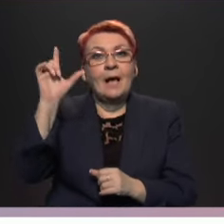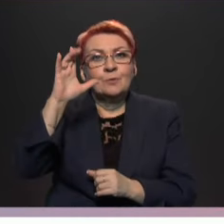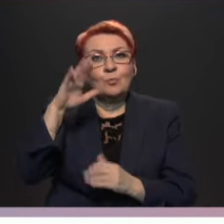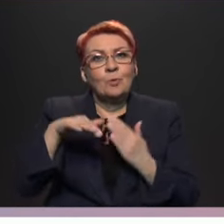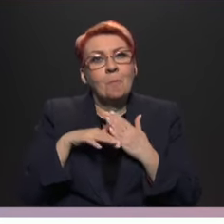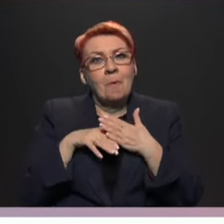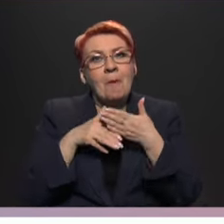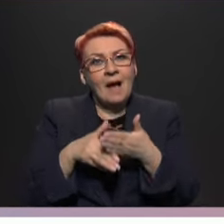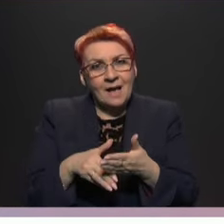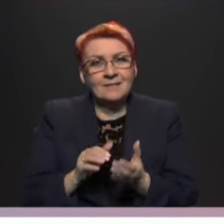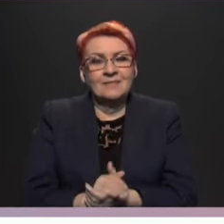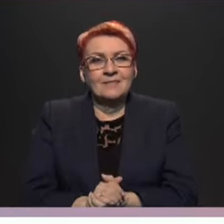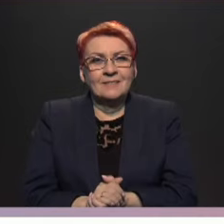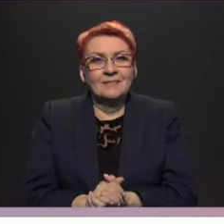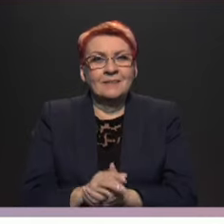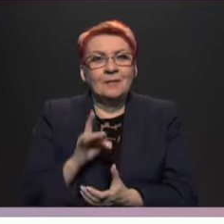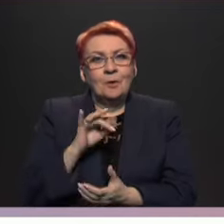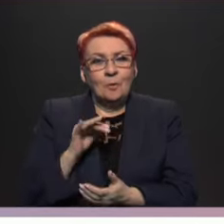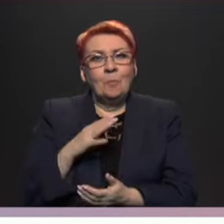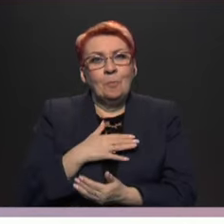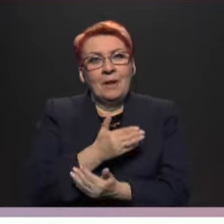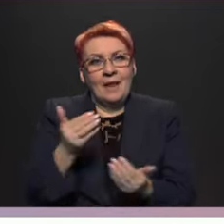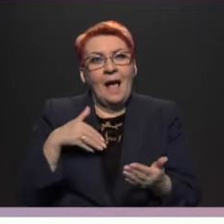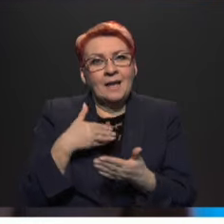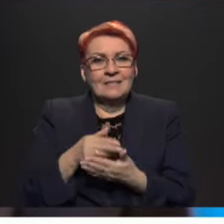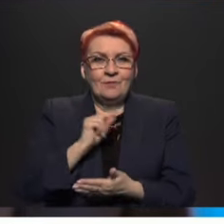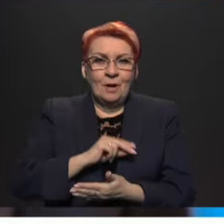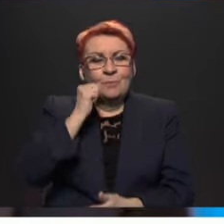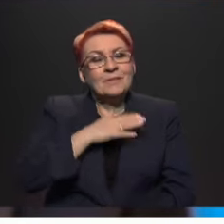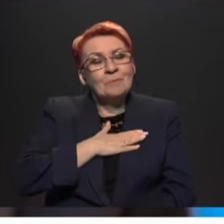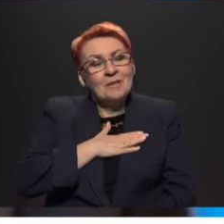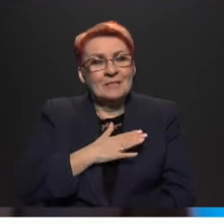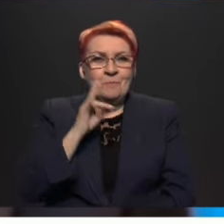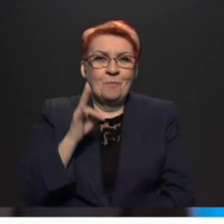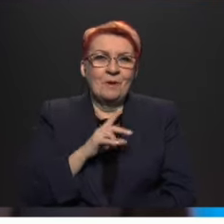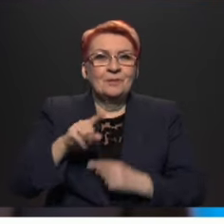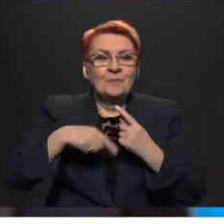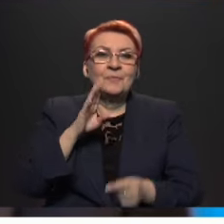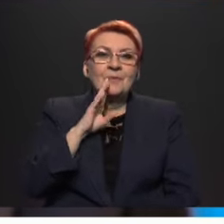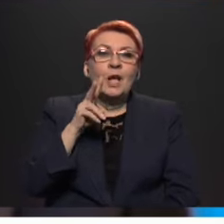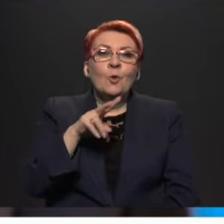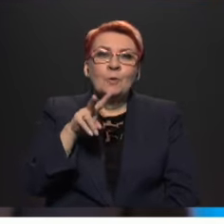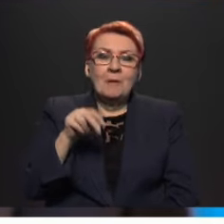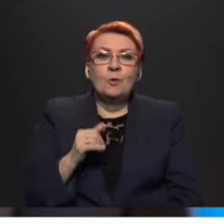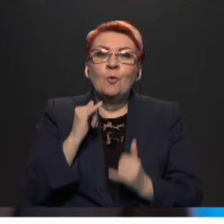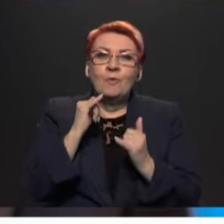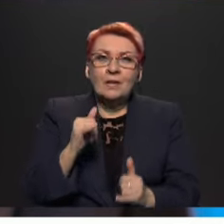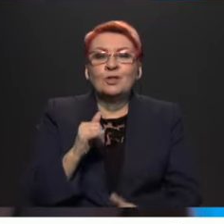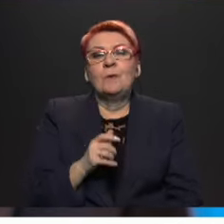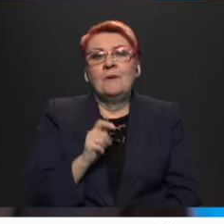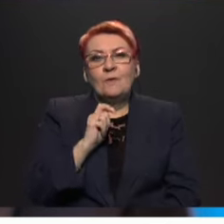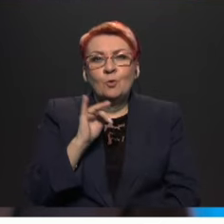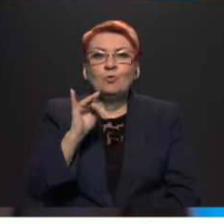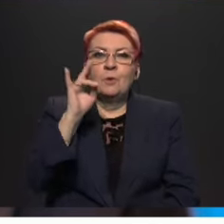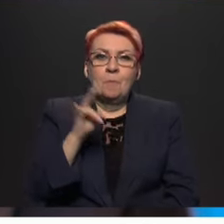помогать при твоей активной работе. Спасибо, батюшка. Следующий вопрос от Людмилы. Уважаемый батюшка и ведущая,